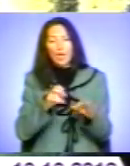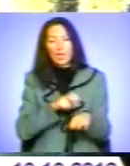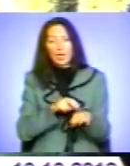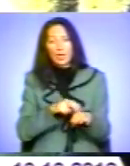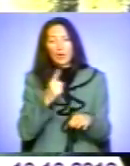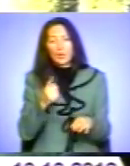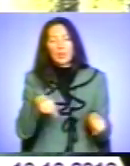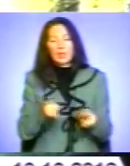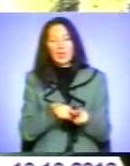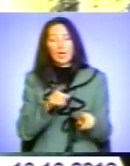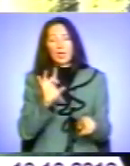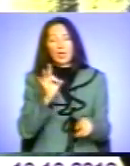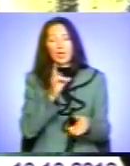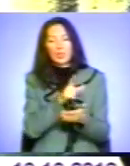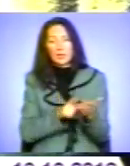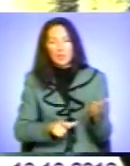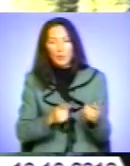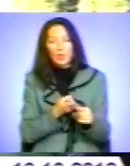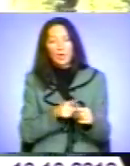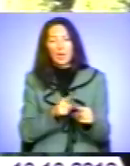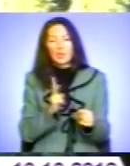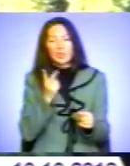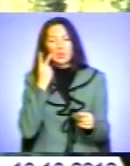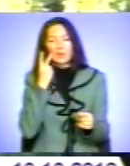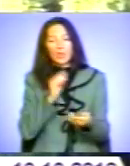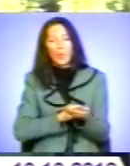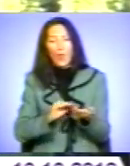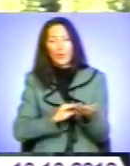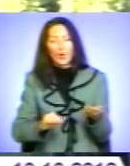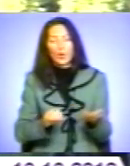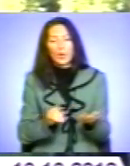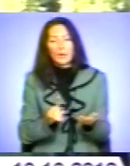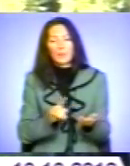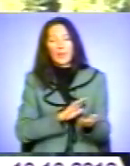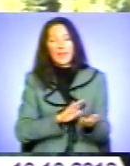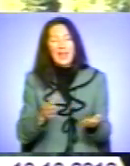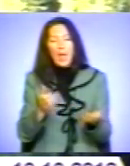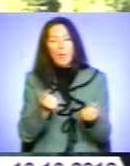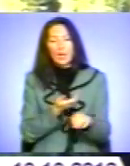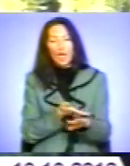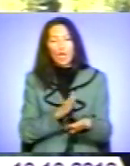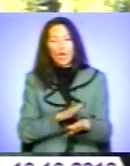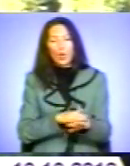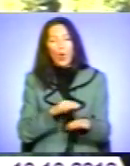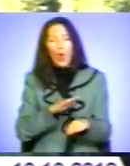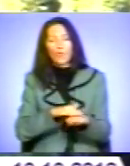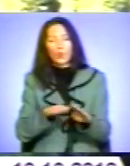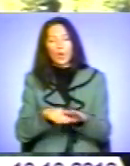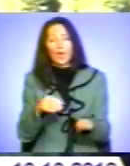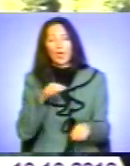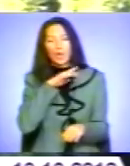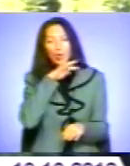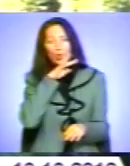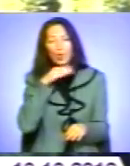ну от або бабуся, або навіть деякі лікарі, такі хороші лікарі, повторюють: не беріть тяжкого в руки і дурного до голови.